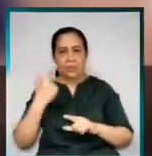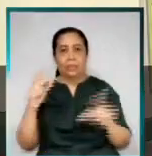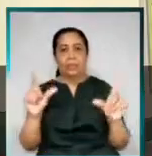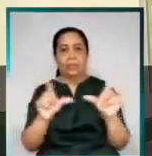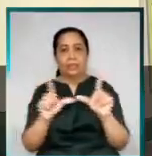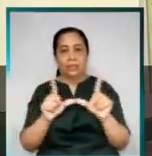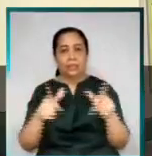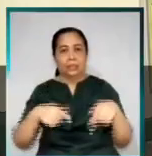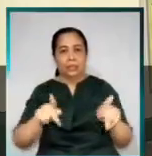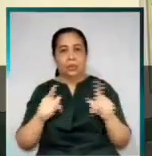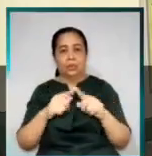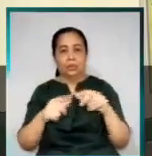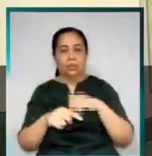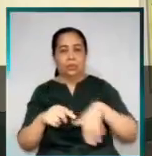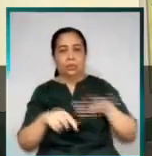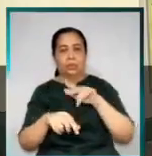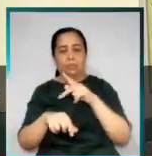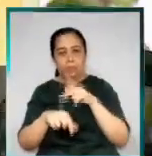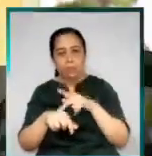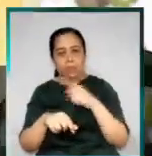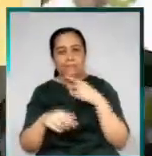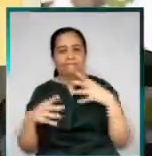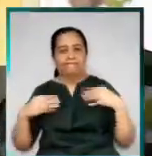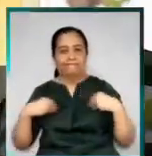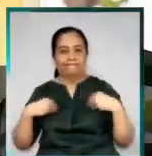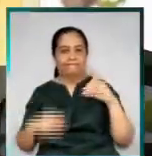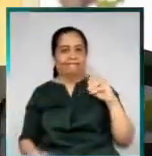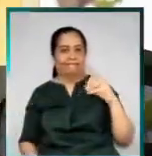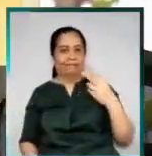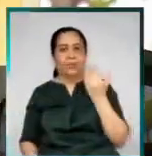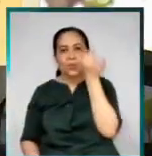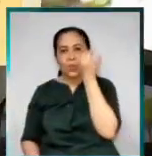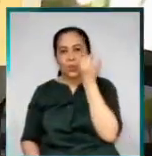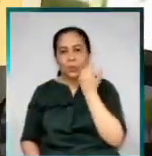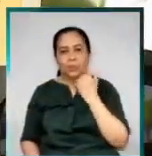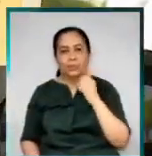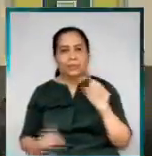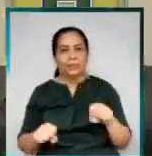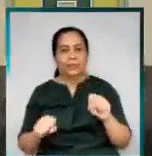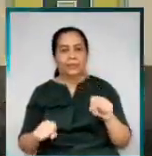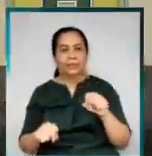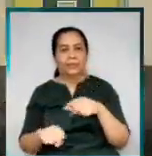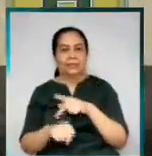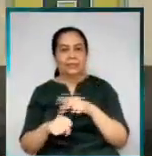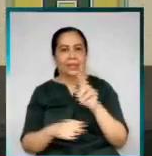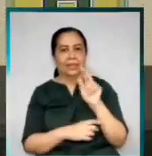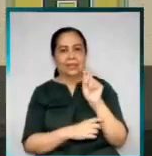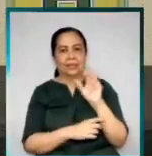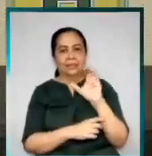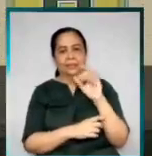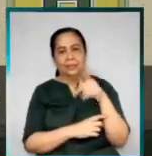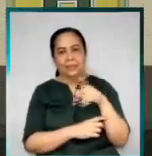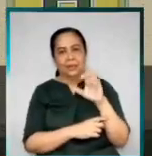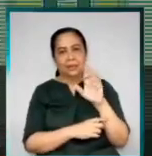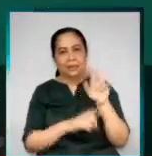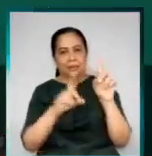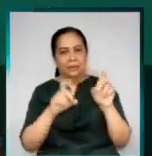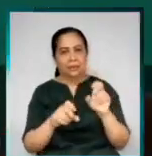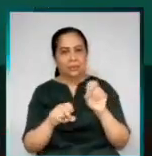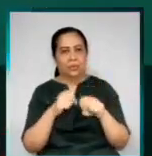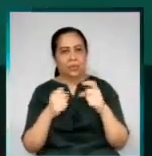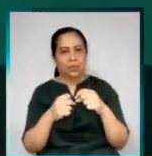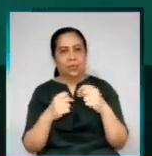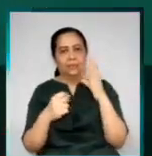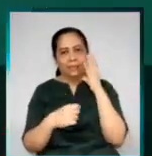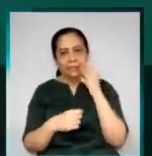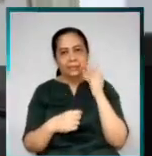bansa. Aminado ang Department of Health sa kakulangan ng kapasidad ng bansa sa RT-PCR testing. Kaya habang nakakaranas ng COVID